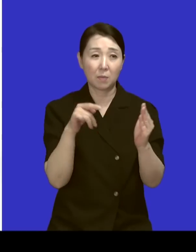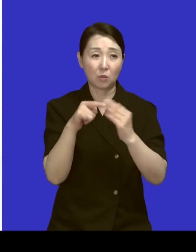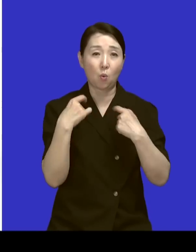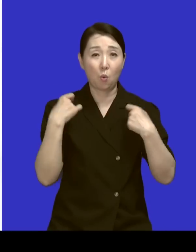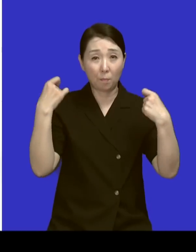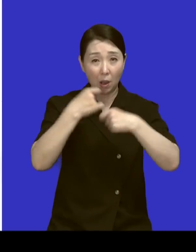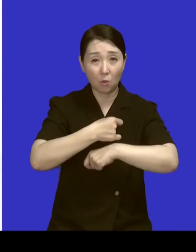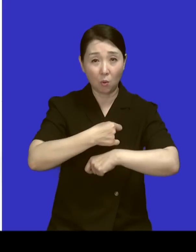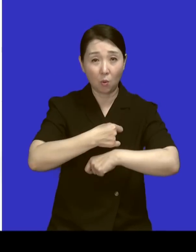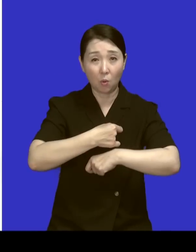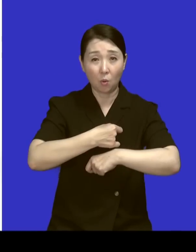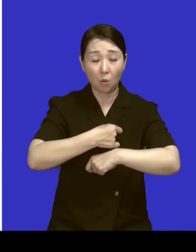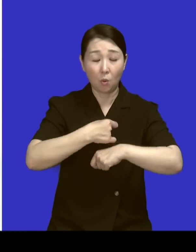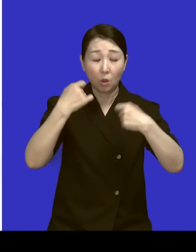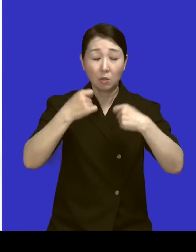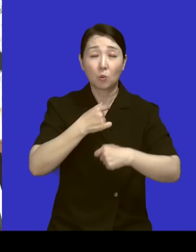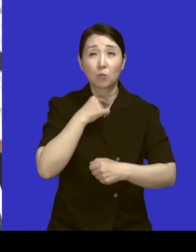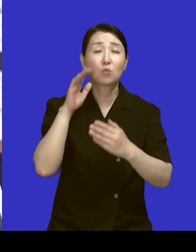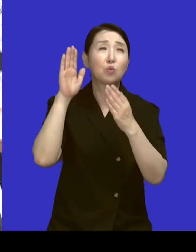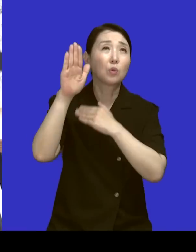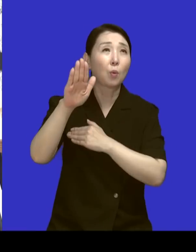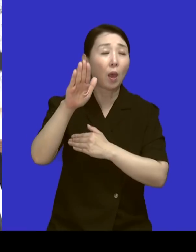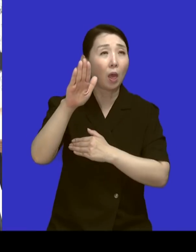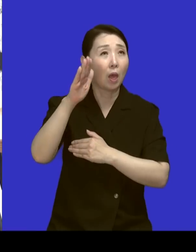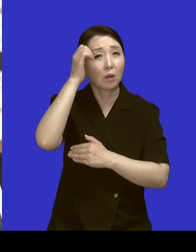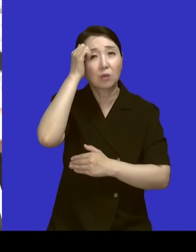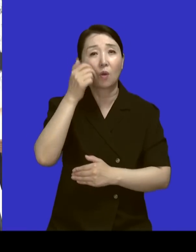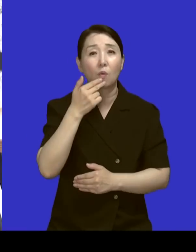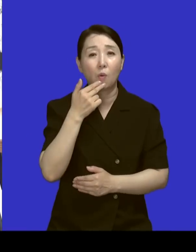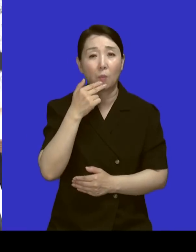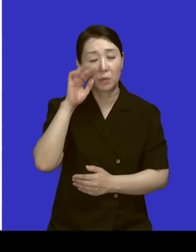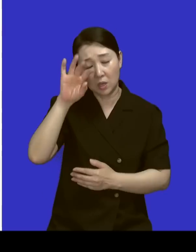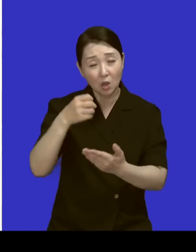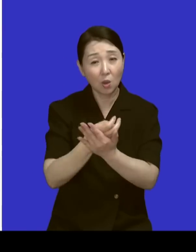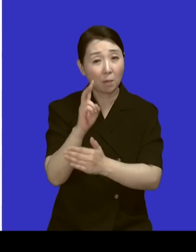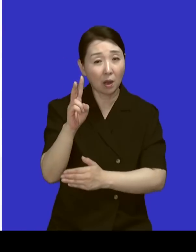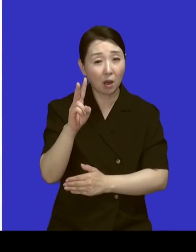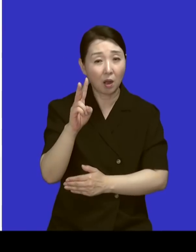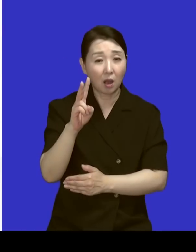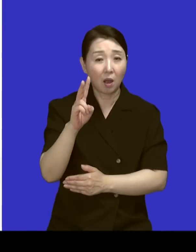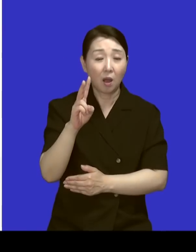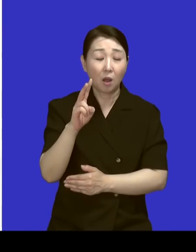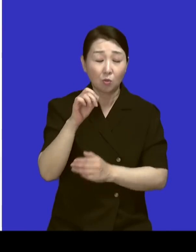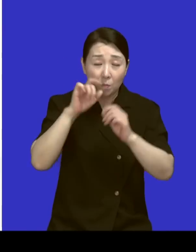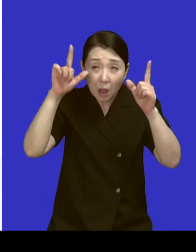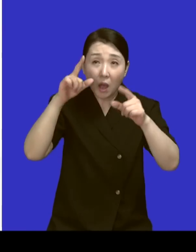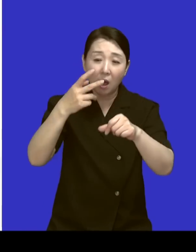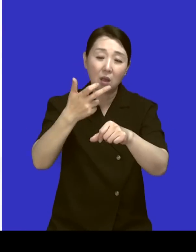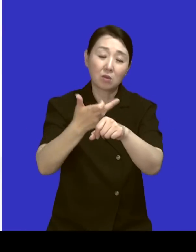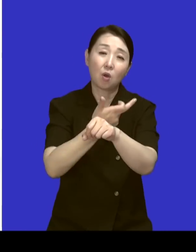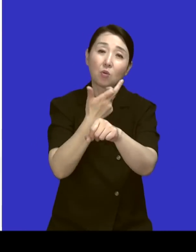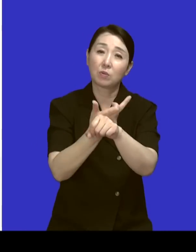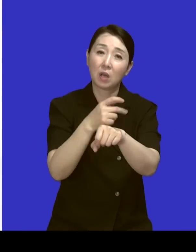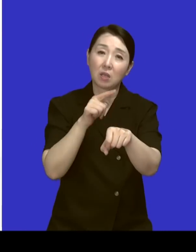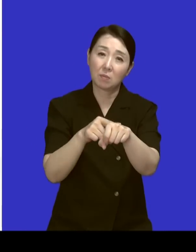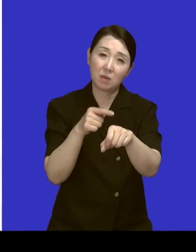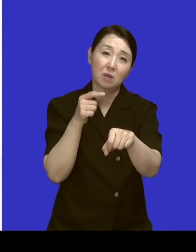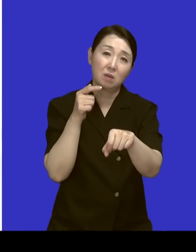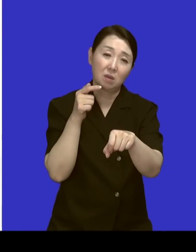했는데 그 후로 기억이 나지 않고 네. 거의 기절한 거죠. 기절한 눈을 떠보니까 17시간이 지나버린 거예요. 예. 그래서